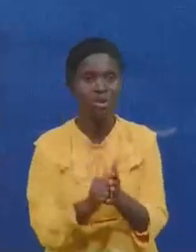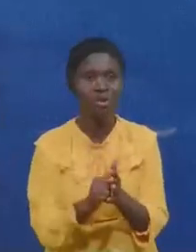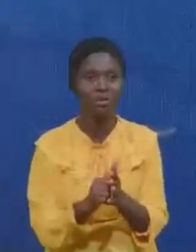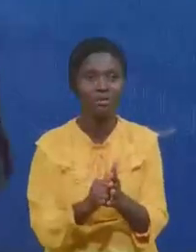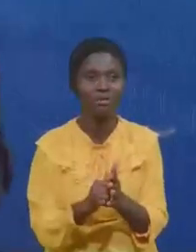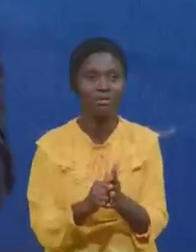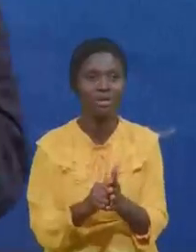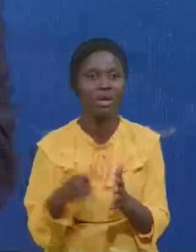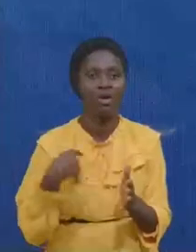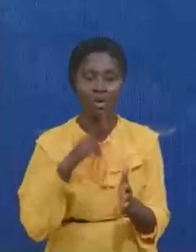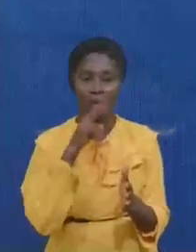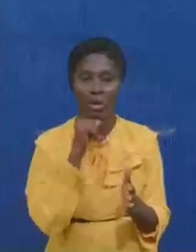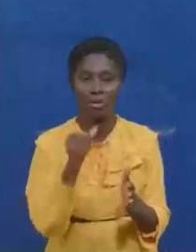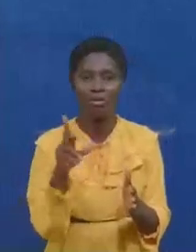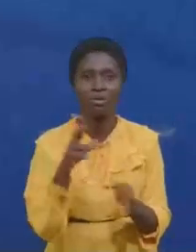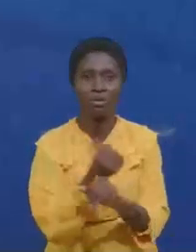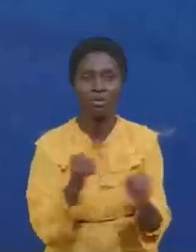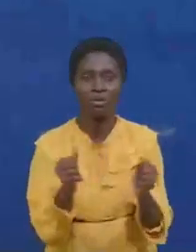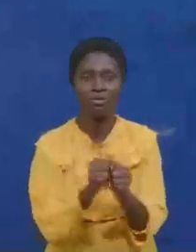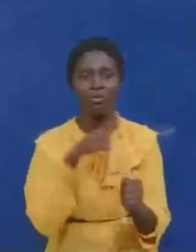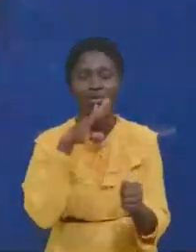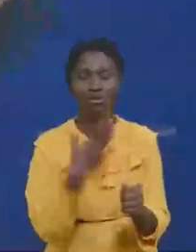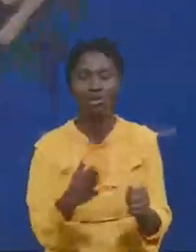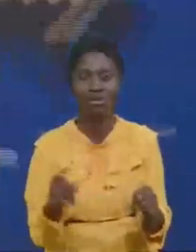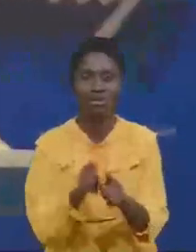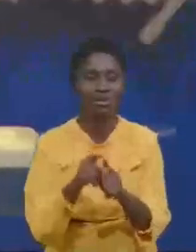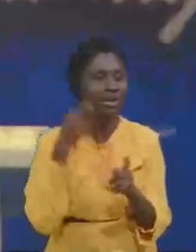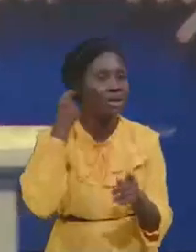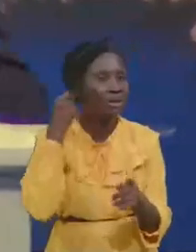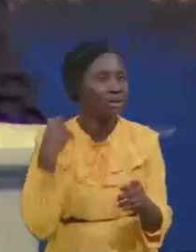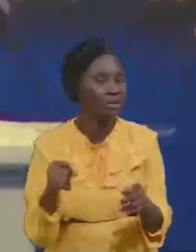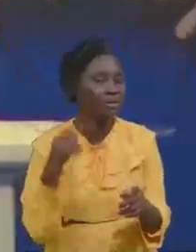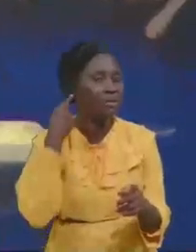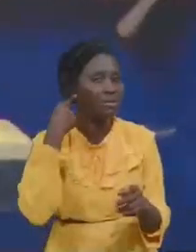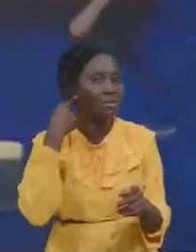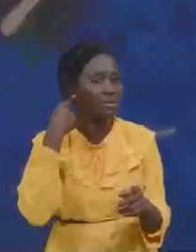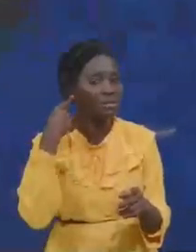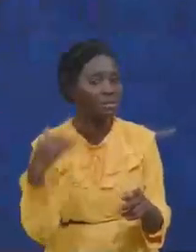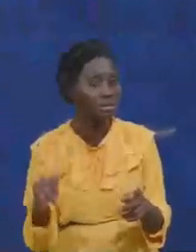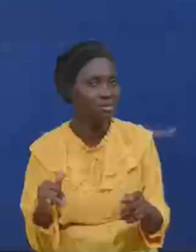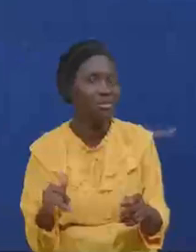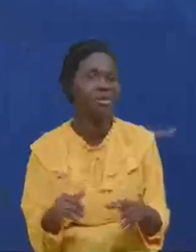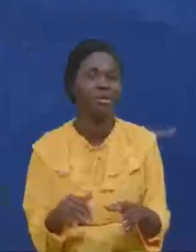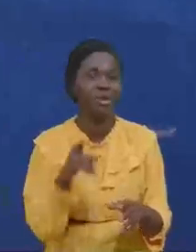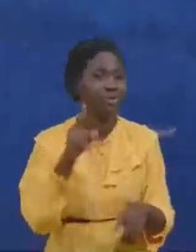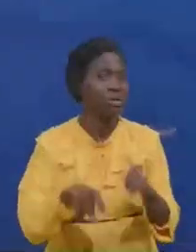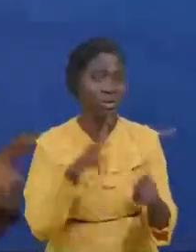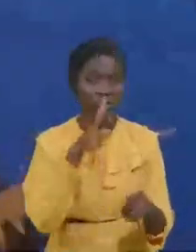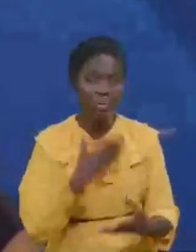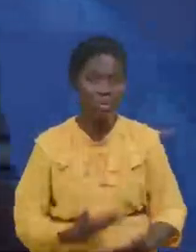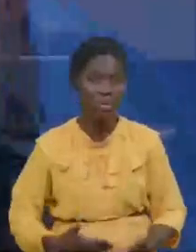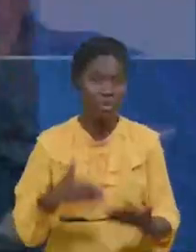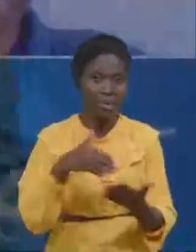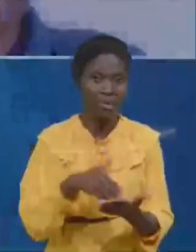périssables, par de l'argent ou de l'or, vous ne pouvez pas être régénéré